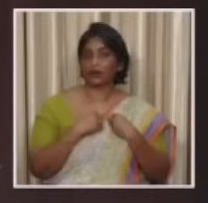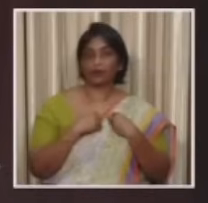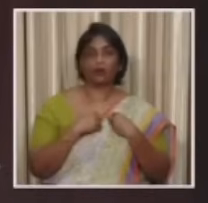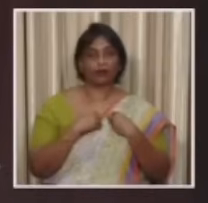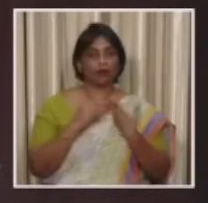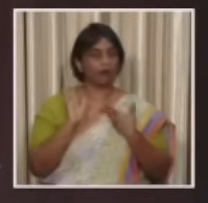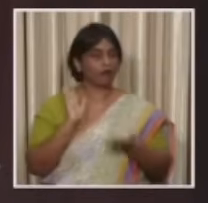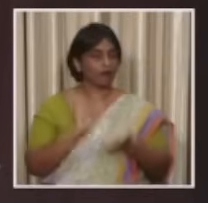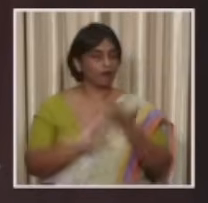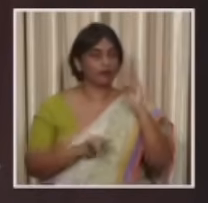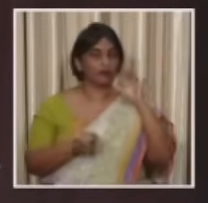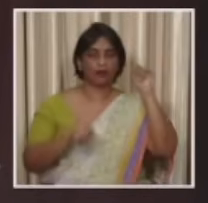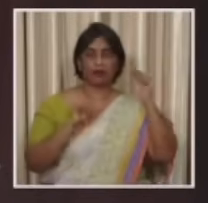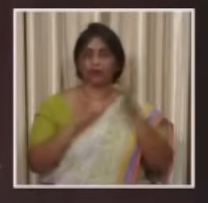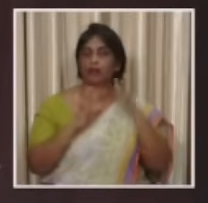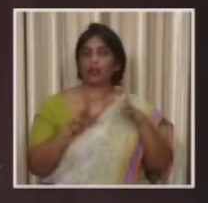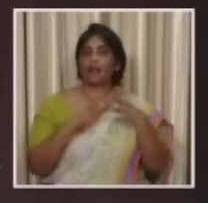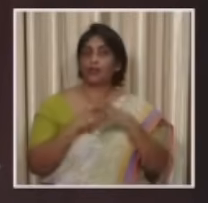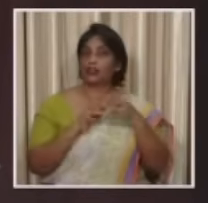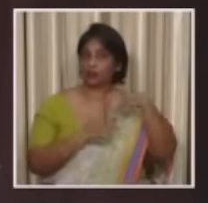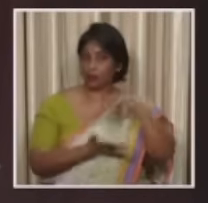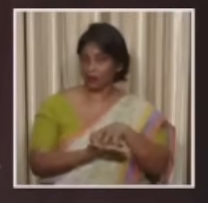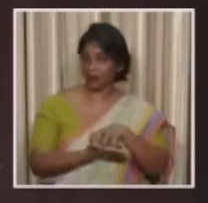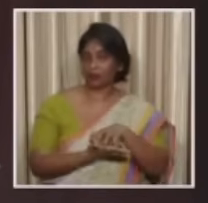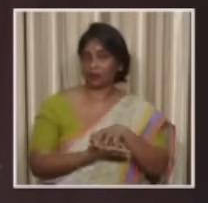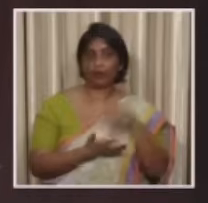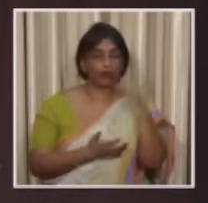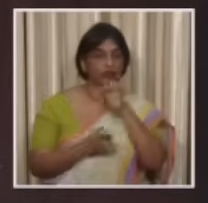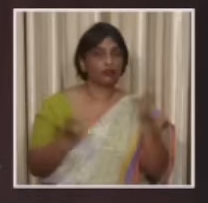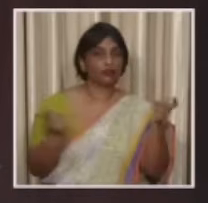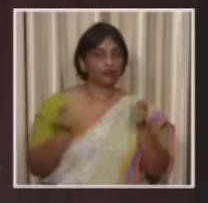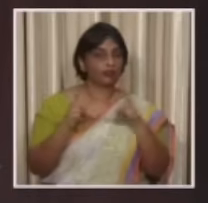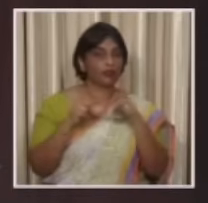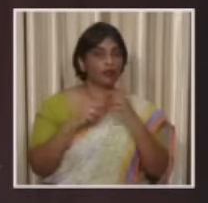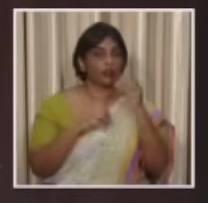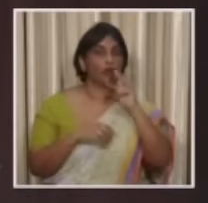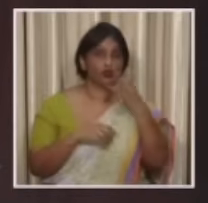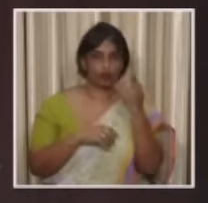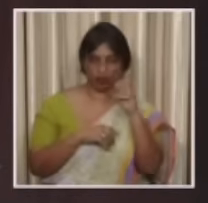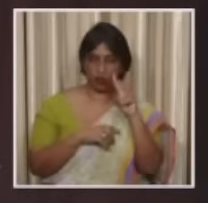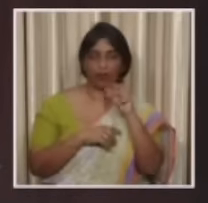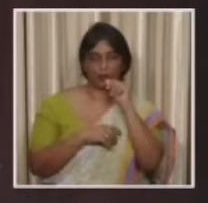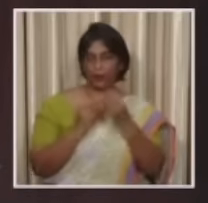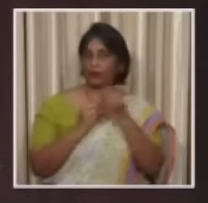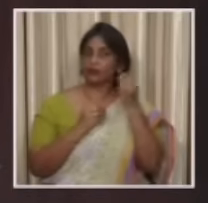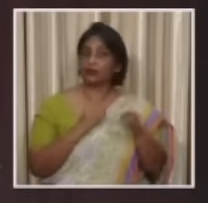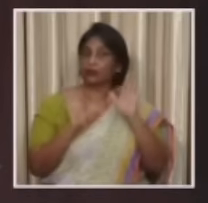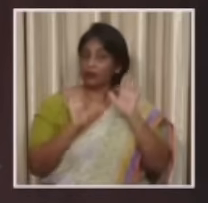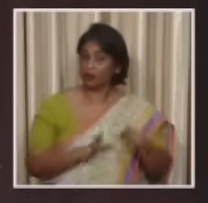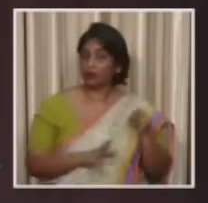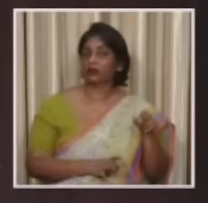ප්‍රමාණය ඉක්මවල සමහර දම් වල දීලා තියෙනවා. දැන් බලන්න බස්නාහිර මත්පැන් සිල්ලර බලපර දෙන්න පුළුවන් 312යි. හැබැයි